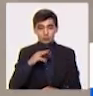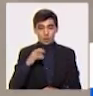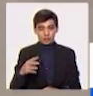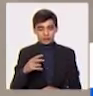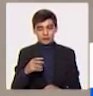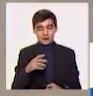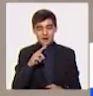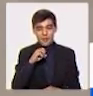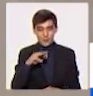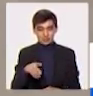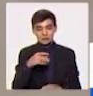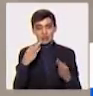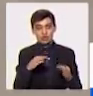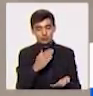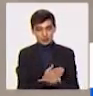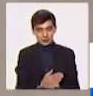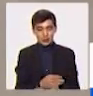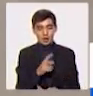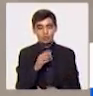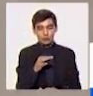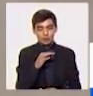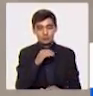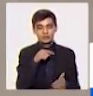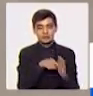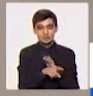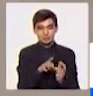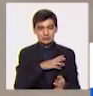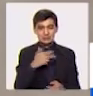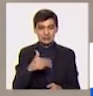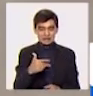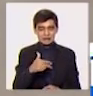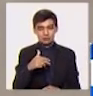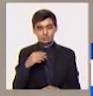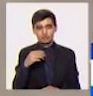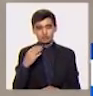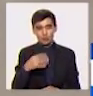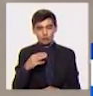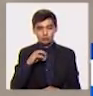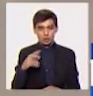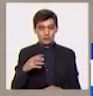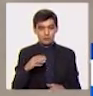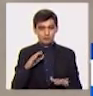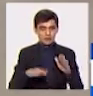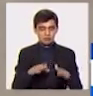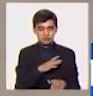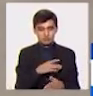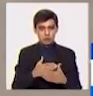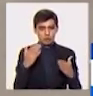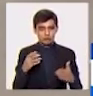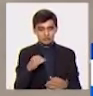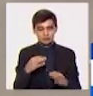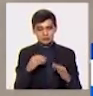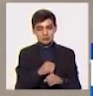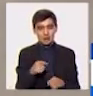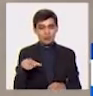оған рұқсат етілген. Ал олардың салмақ параметрлері 30-40 тонна асып кетіп жатыр. Сол себептен мынау біздің қазақ